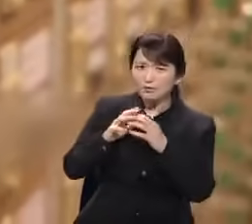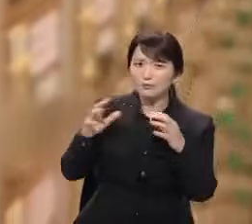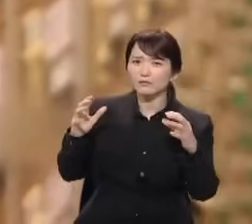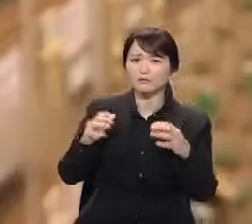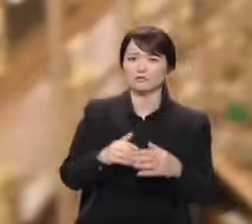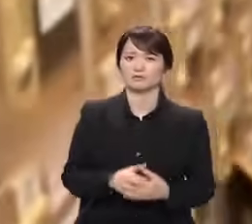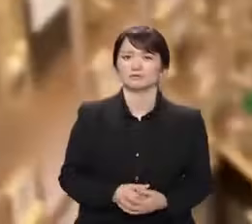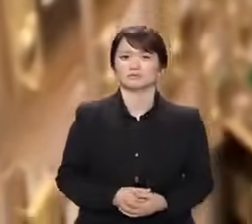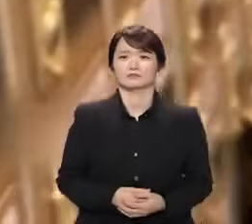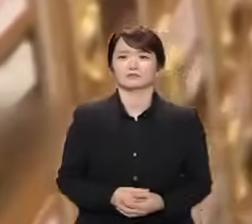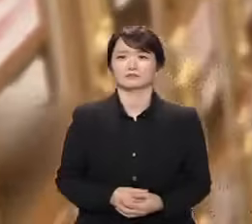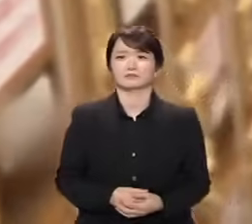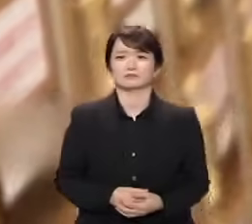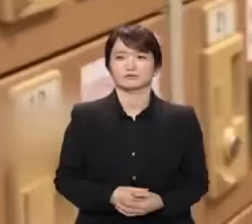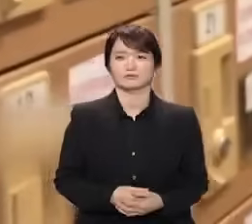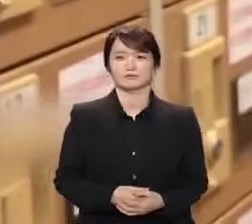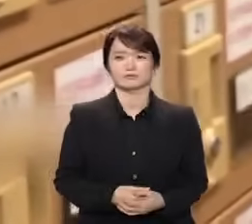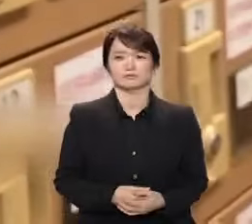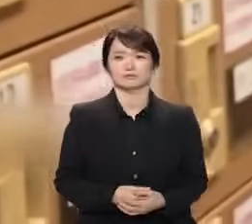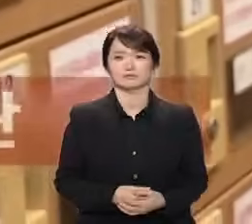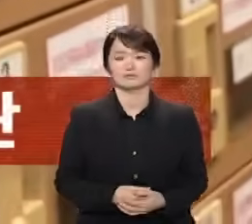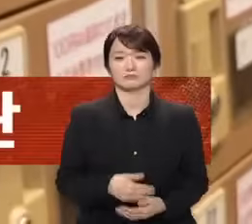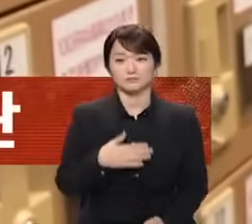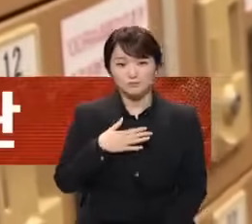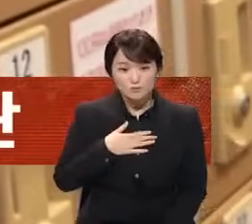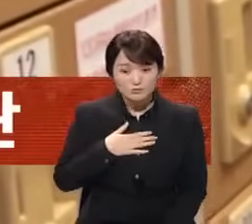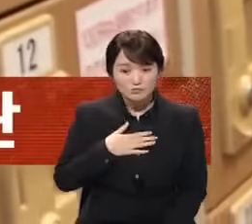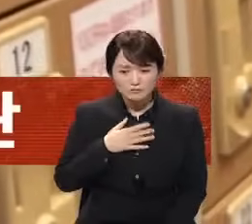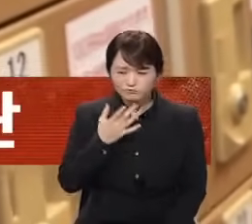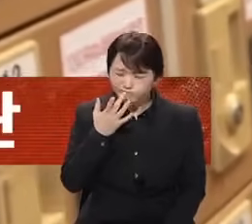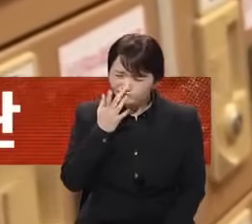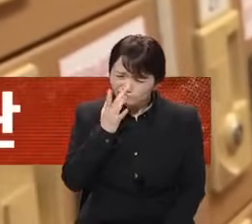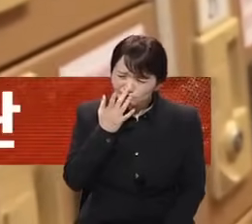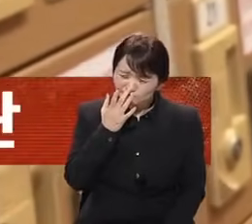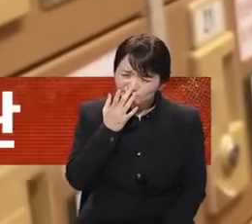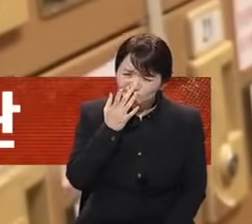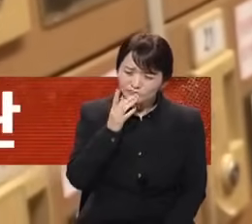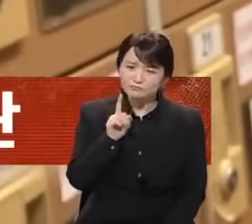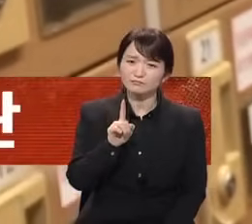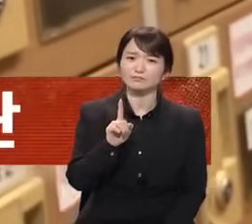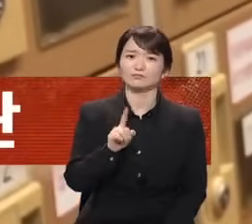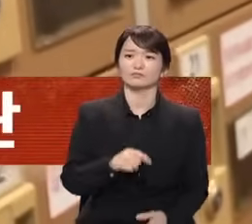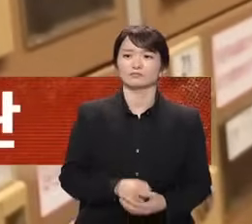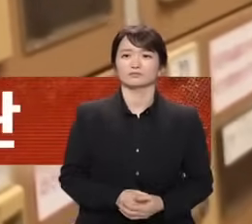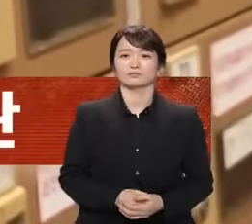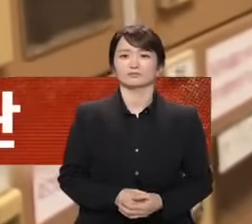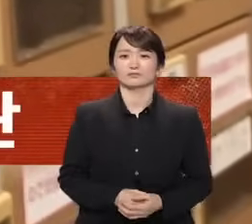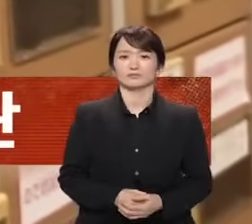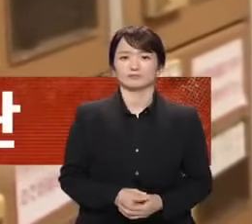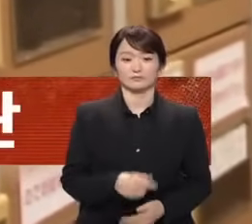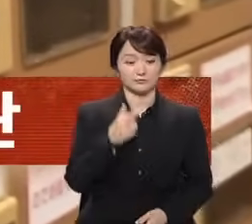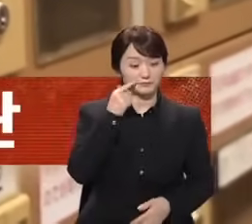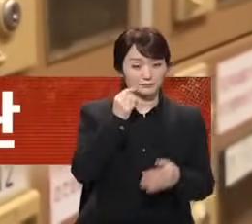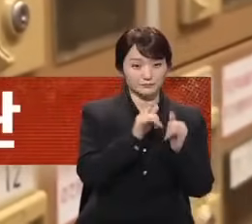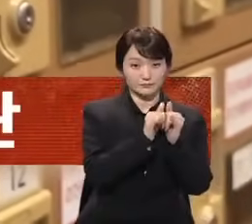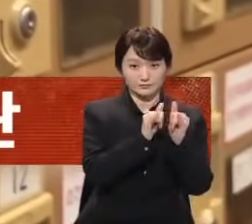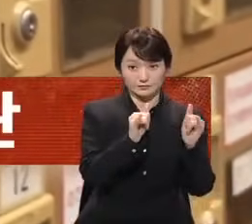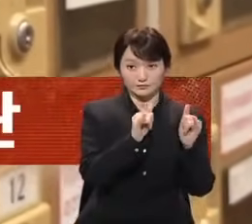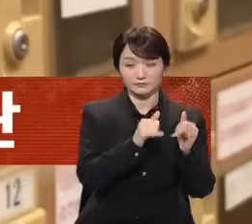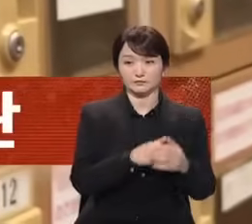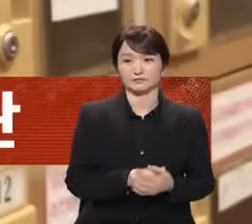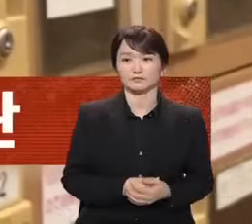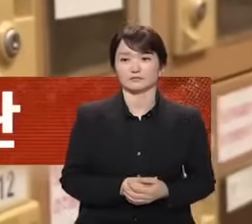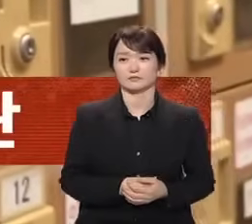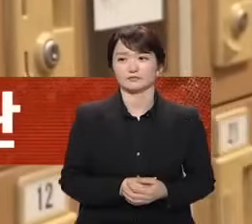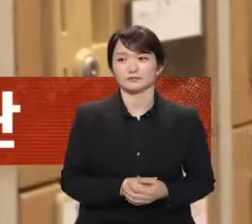있었대요. 네, 근데 저는 여전히 진짜 이해가 안 되는 지금 상황이에요. 왜냐하면 한 일본인이 이 두바이 사연